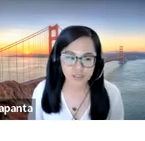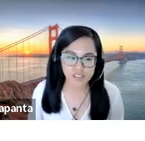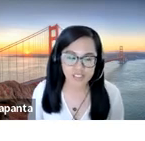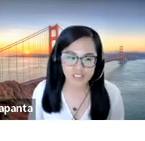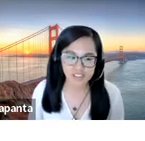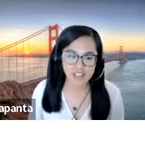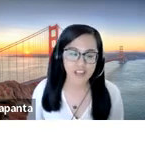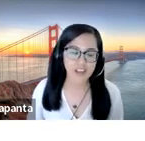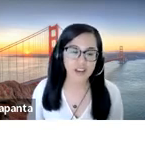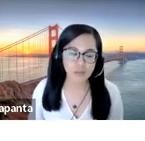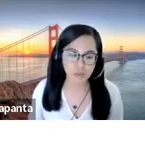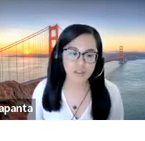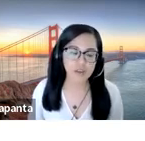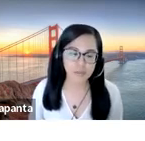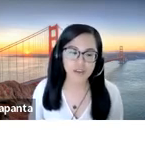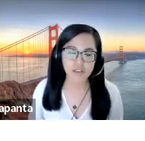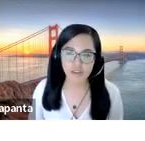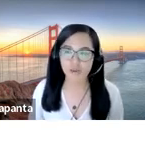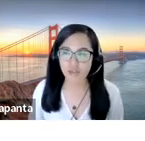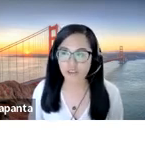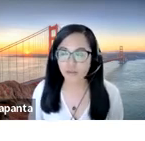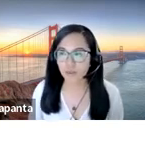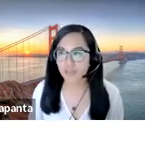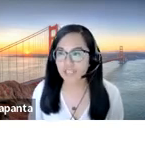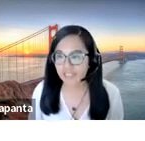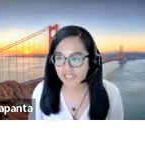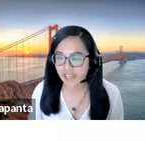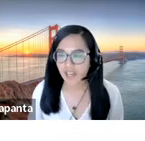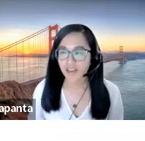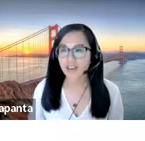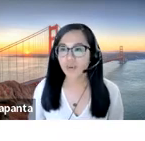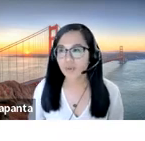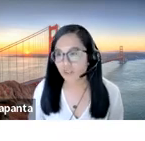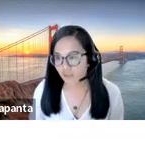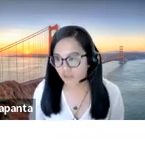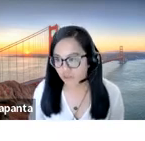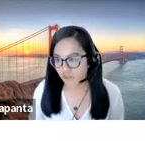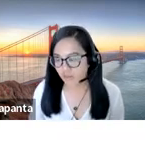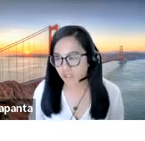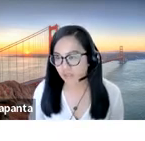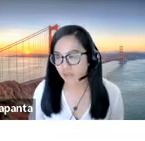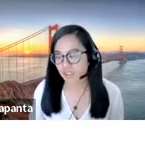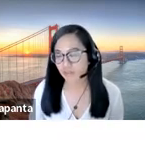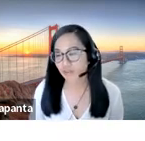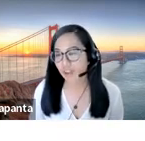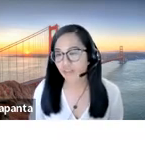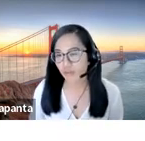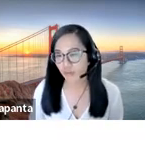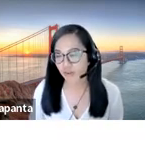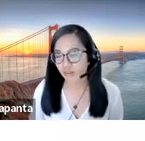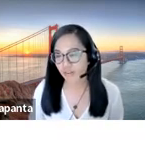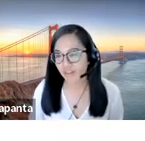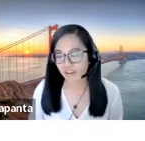important it is, and how important competitive integrated employment is not only for individuals with disabilities, but for